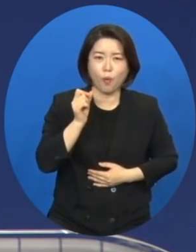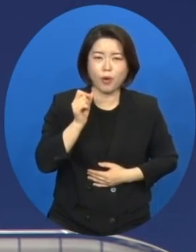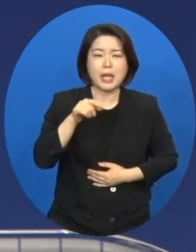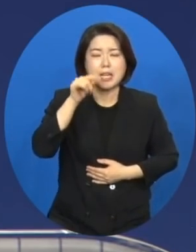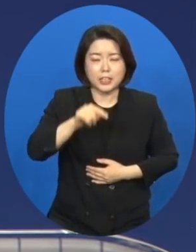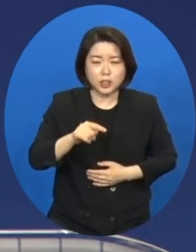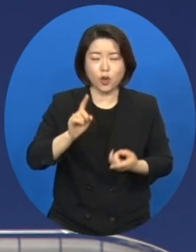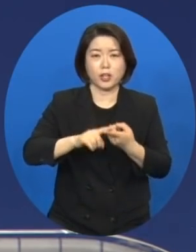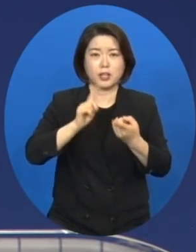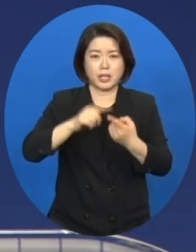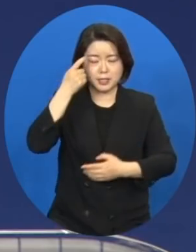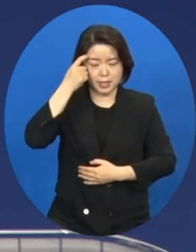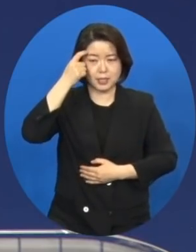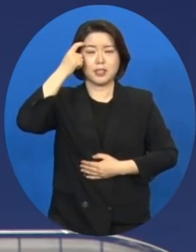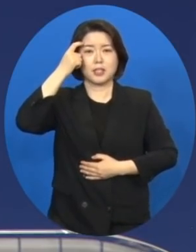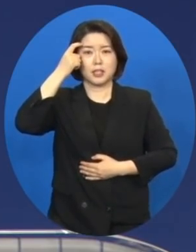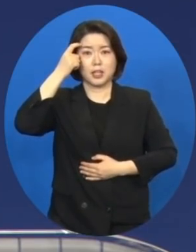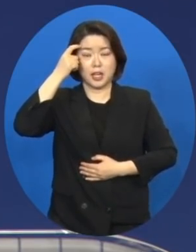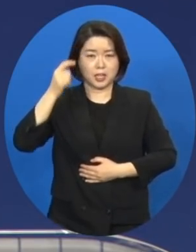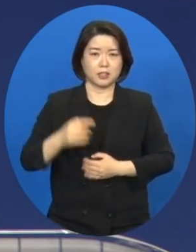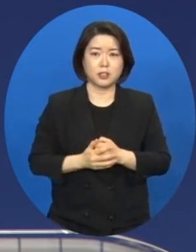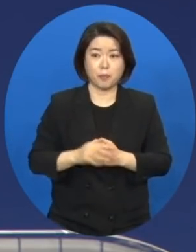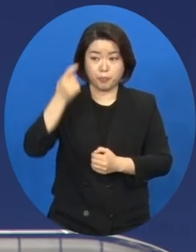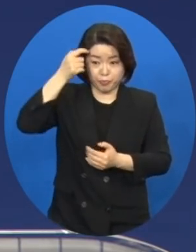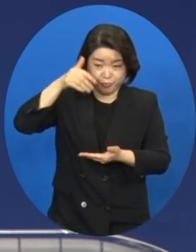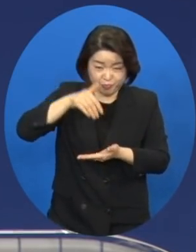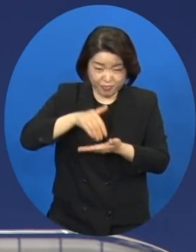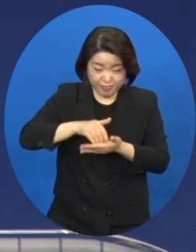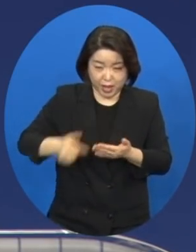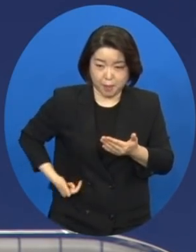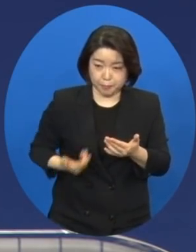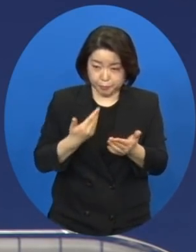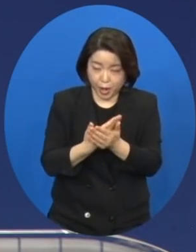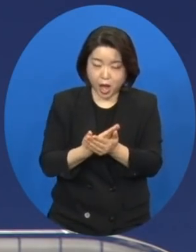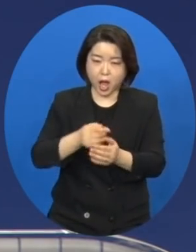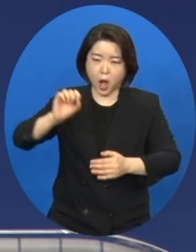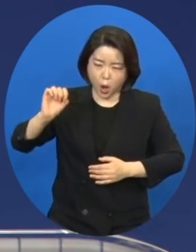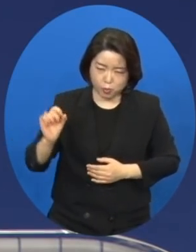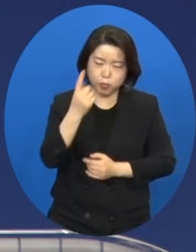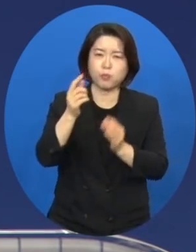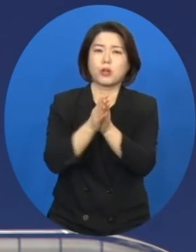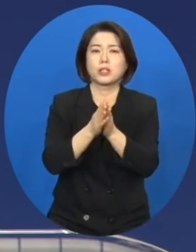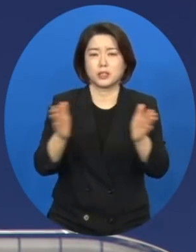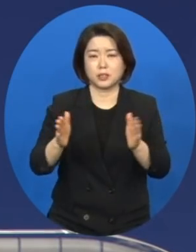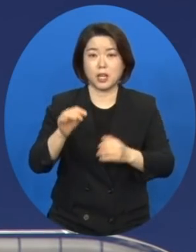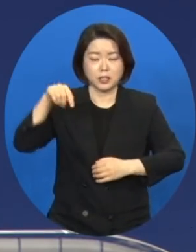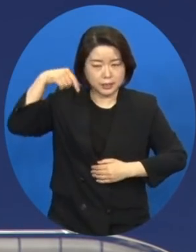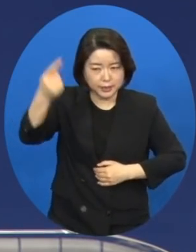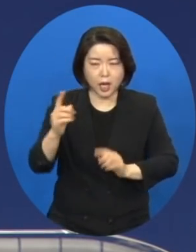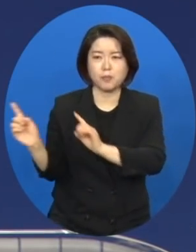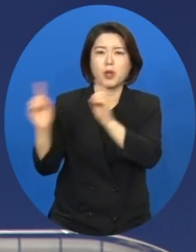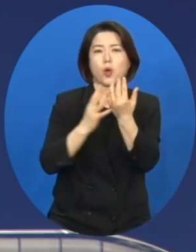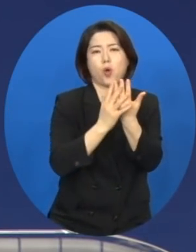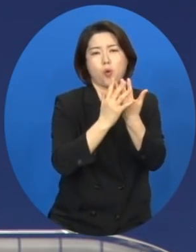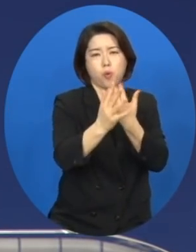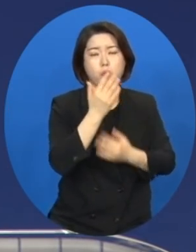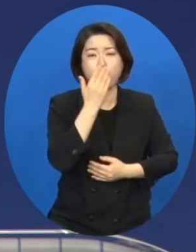그것을 깨닫는 awakening이라고 하는 각성에서 시작이 되는 거예요. 그래야만 부흥이 옵니다. 왜냐하면 여러분,